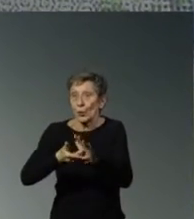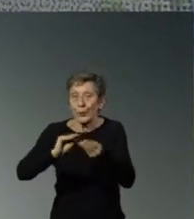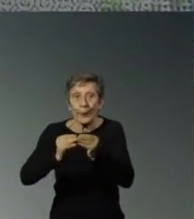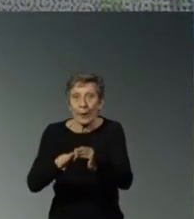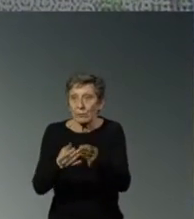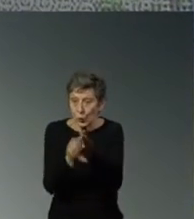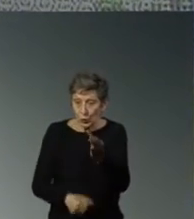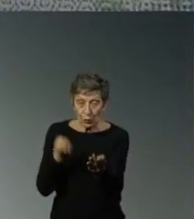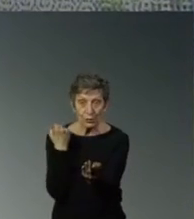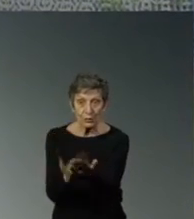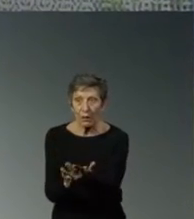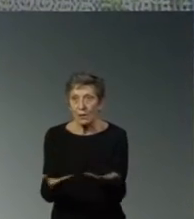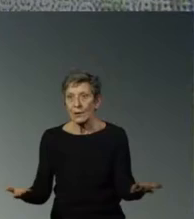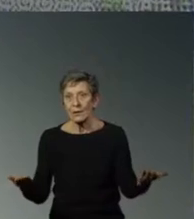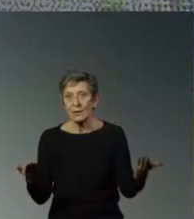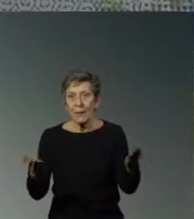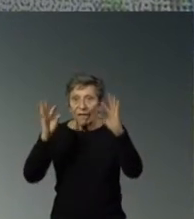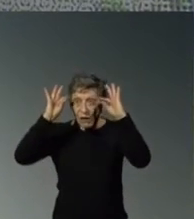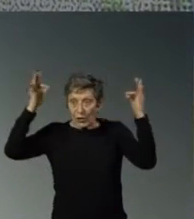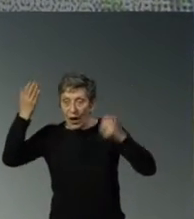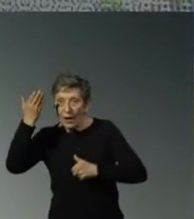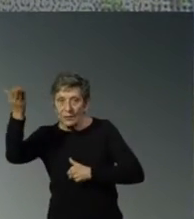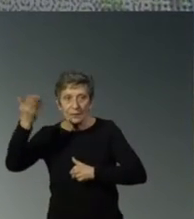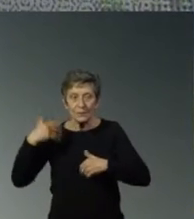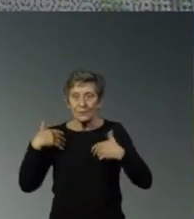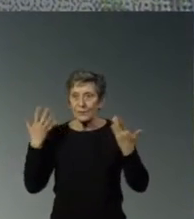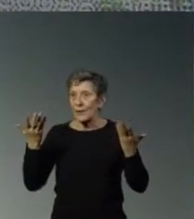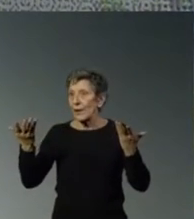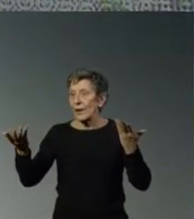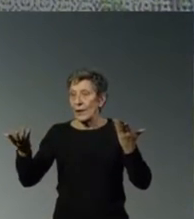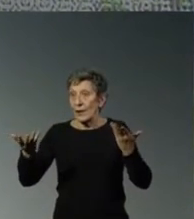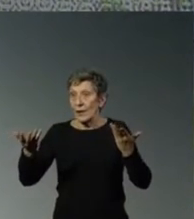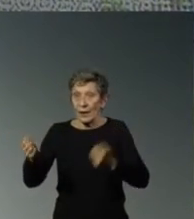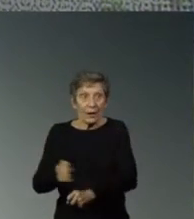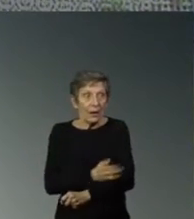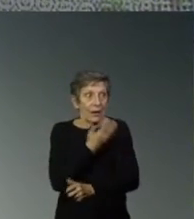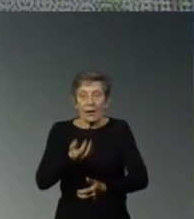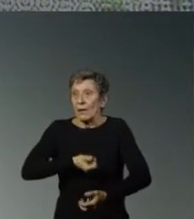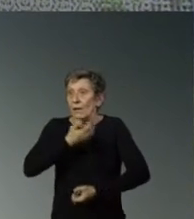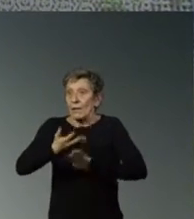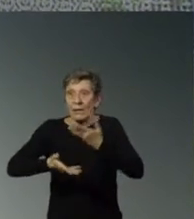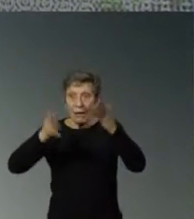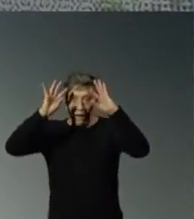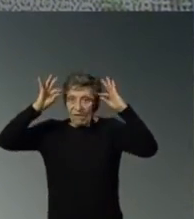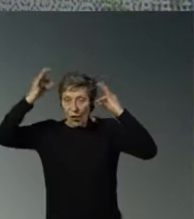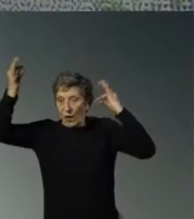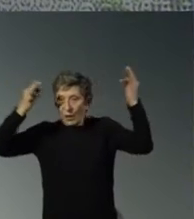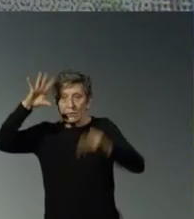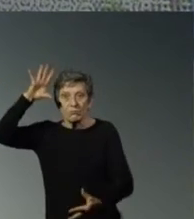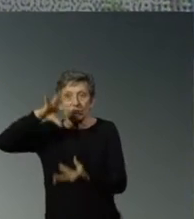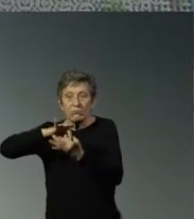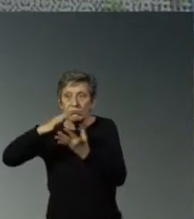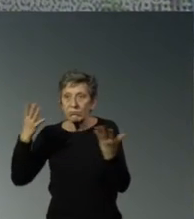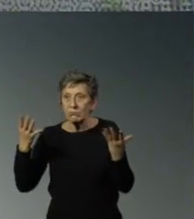finalement, ces fantasmes et ces grandes envolées lyriques et émotives dans ces fantasmes-là